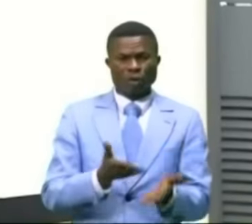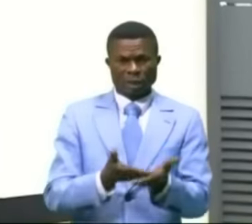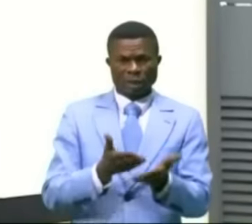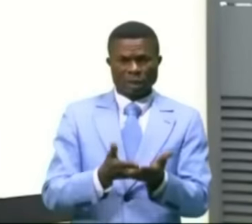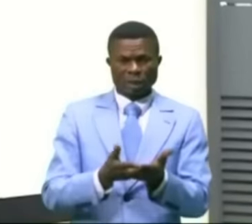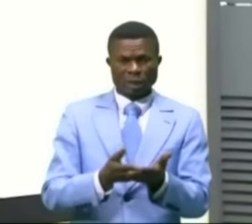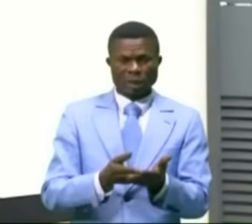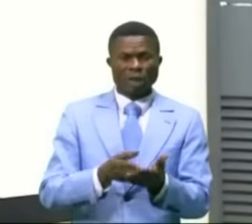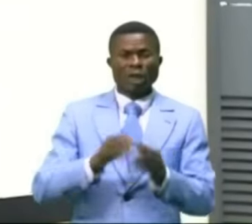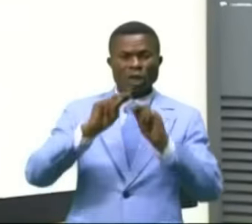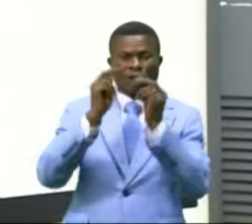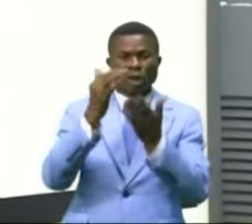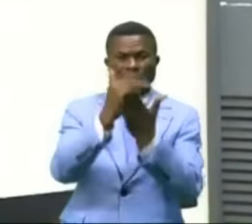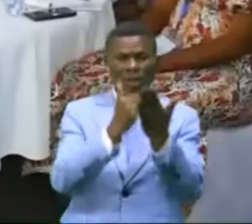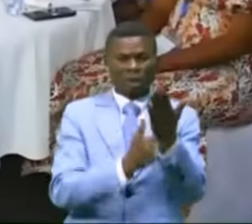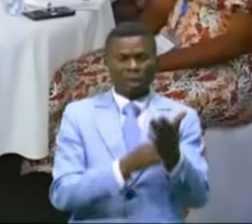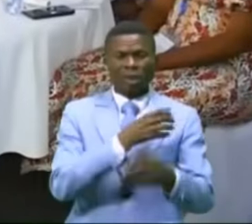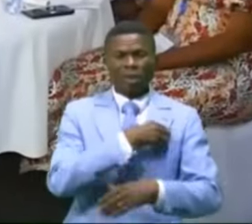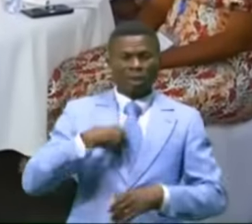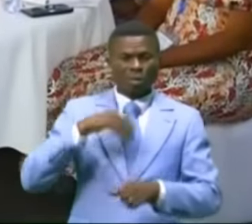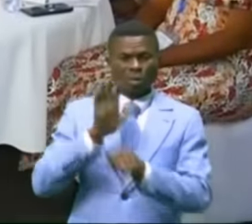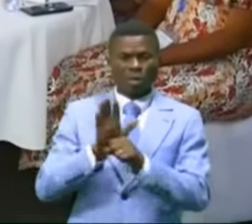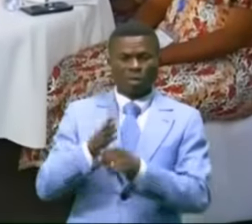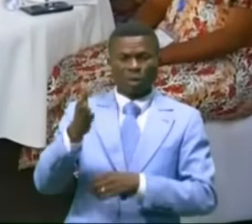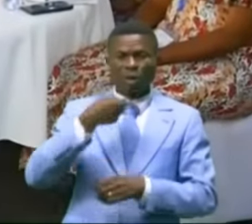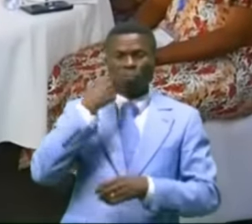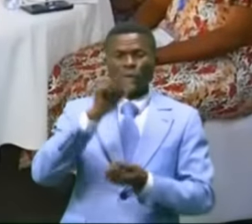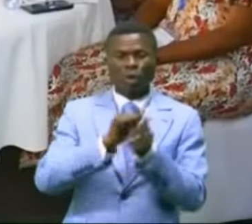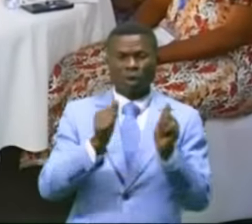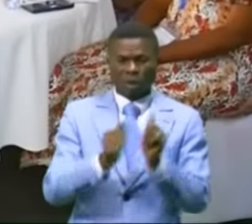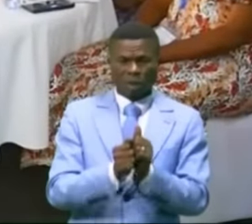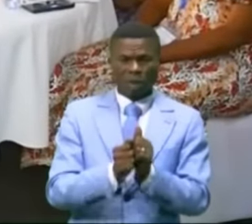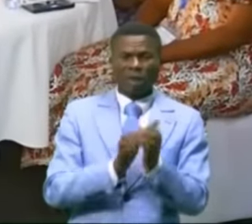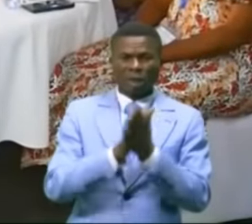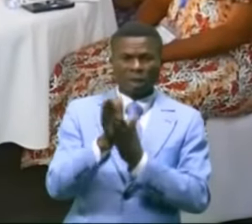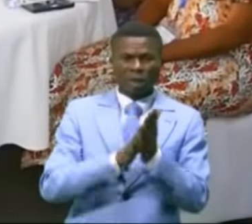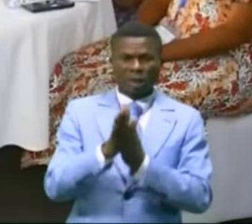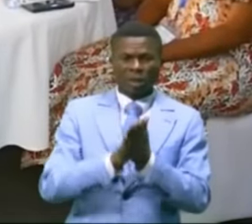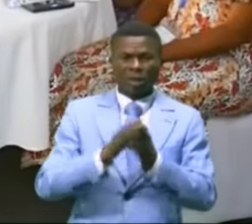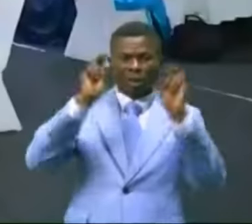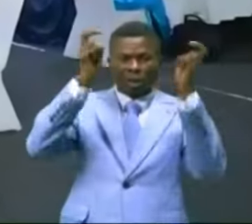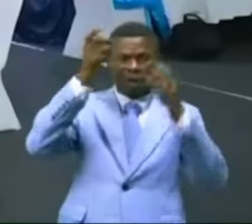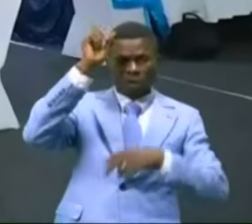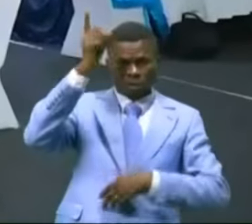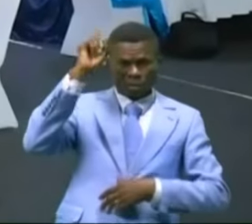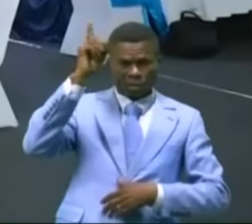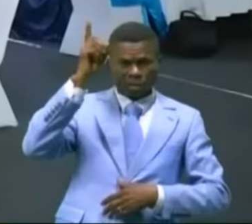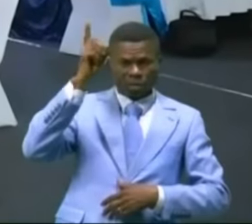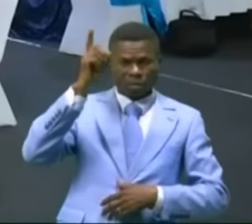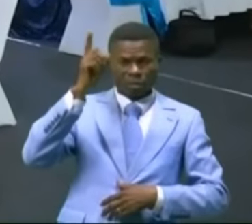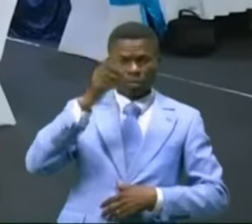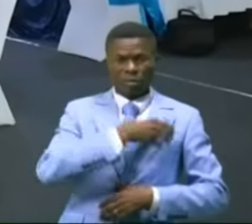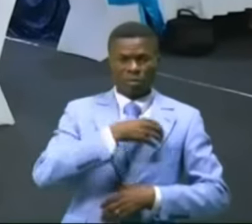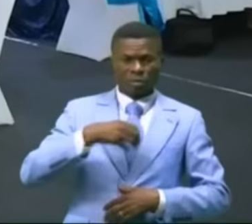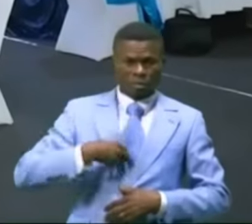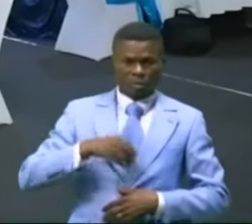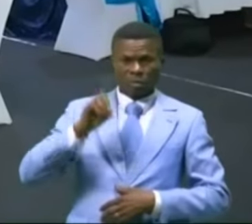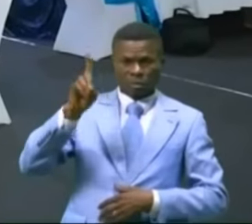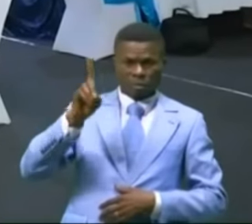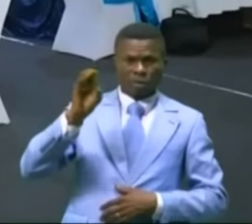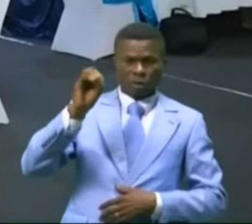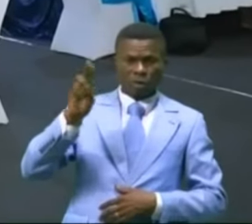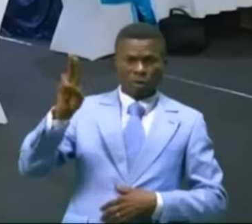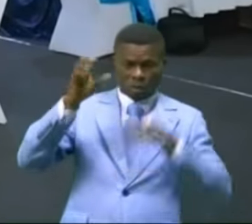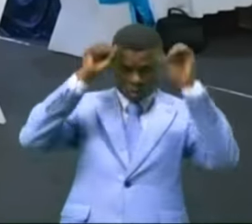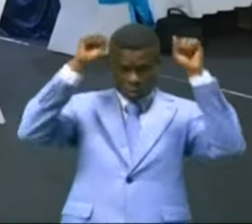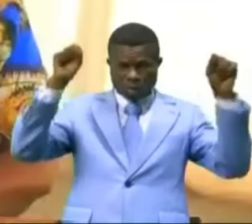panélistes constitués majoritairement des femmes, abordant des sujets tournant autour du thème principal. Madame Dorothée Masselé, présidente